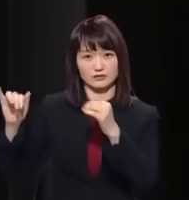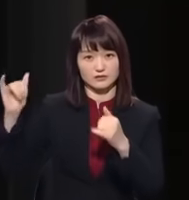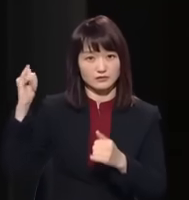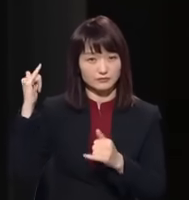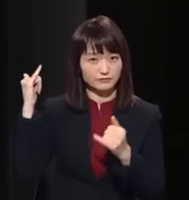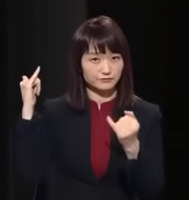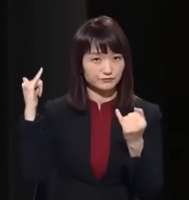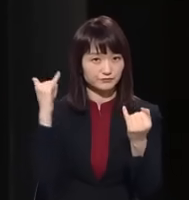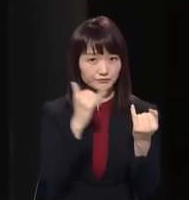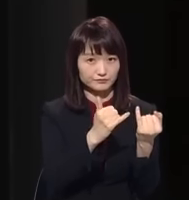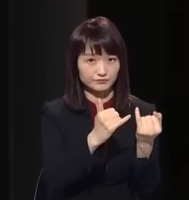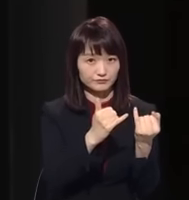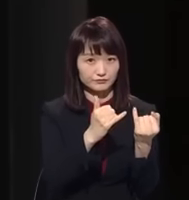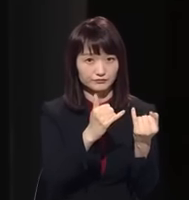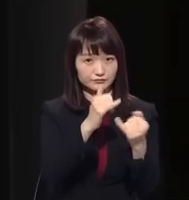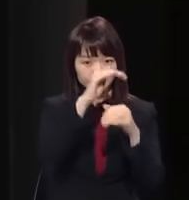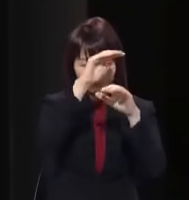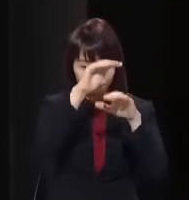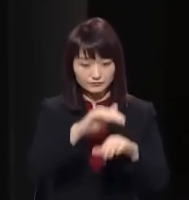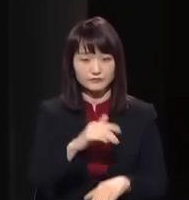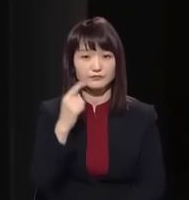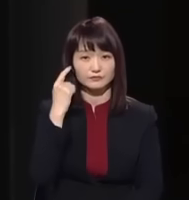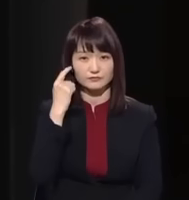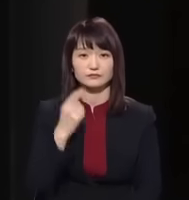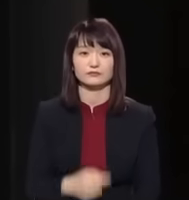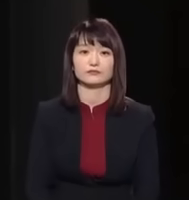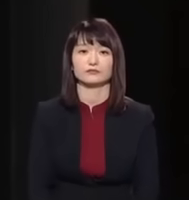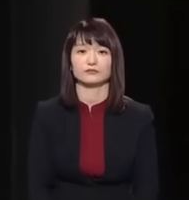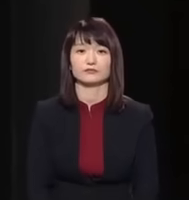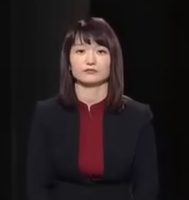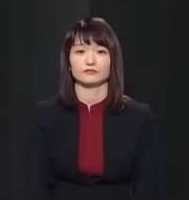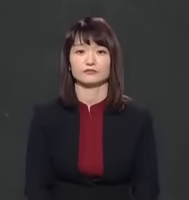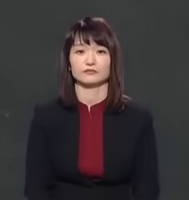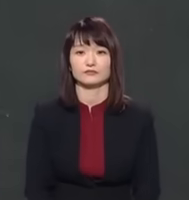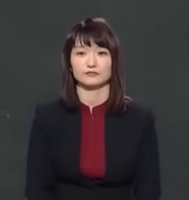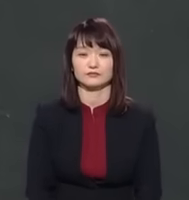전화가 걸려왔다는데요. 당시 통화 내용 직접 들어보시죠.